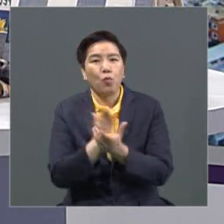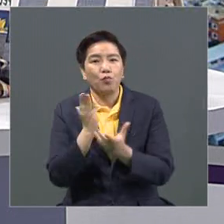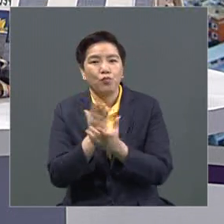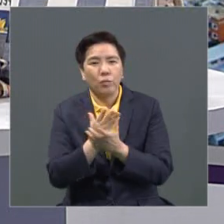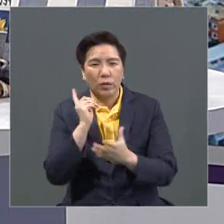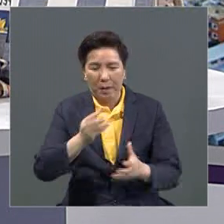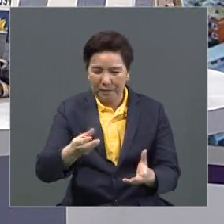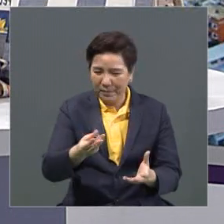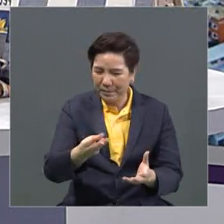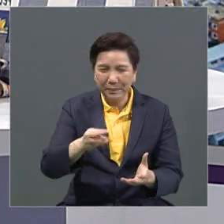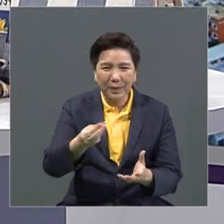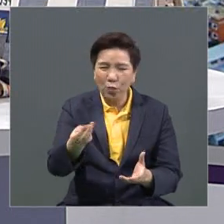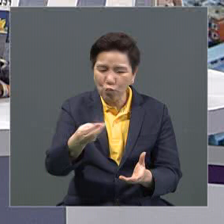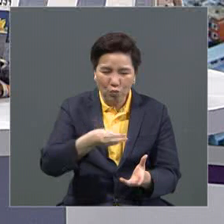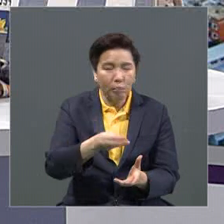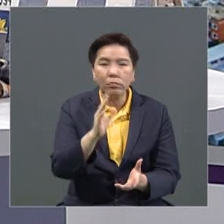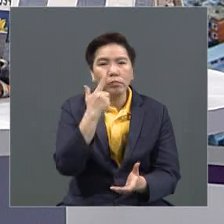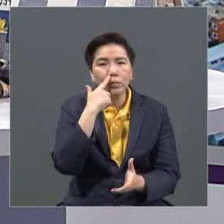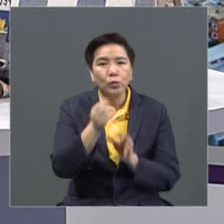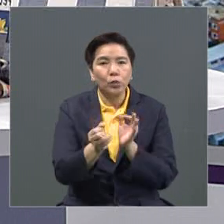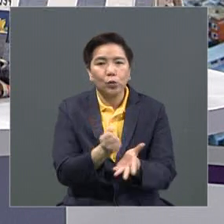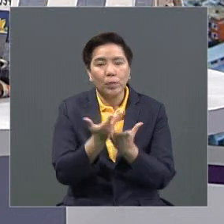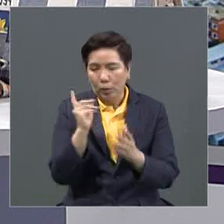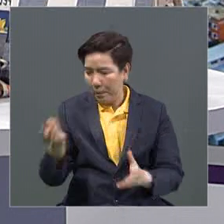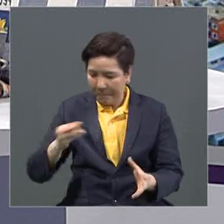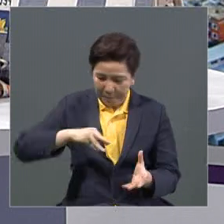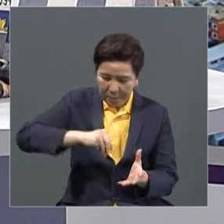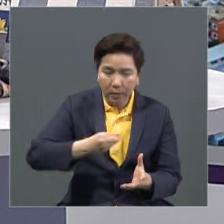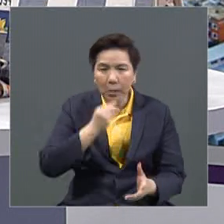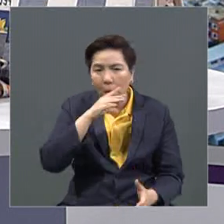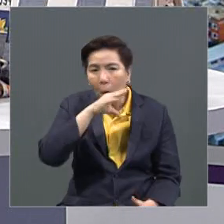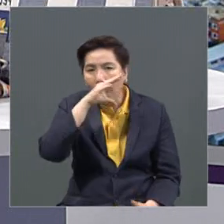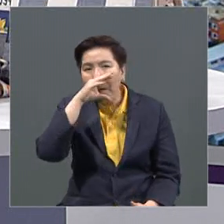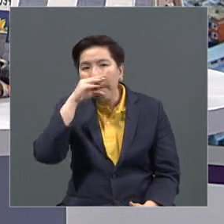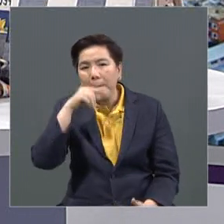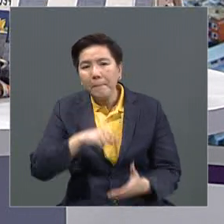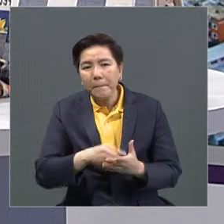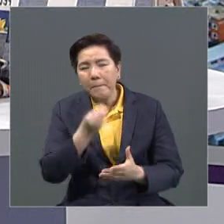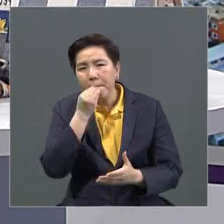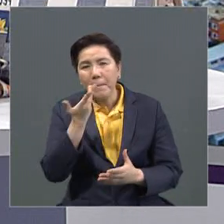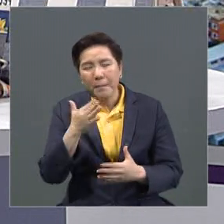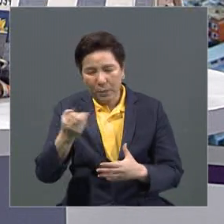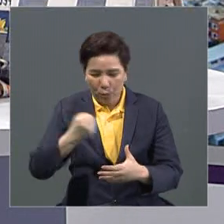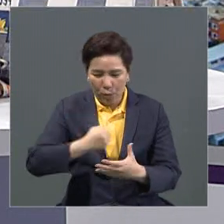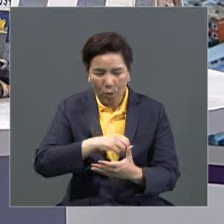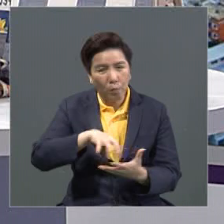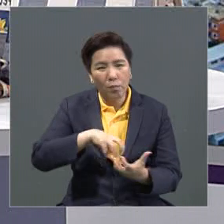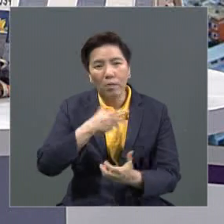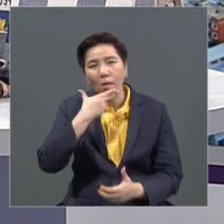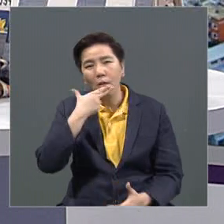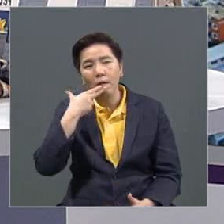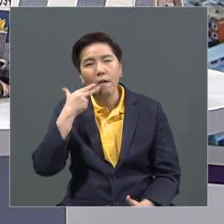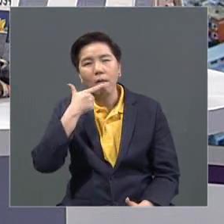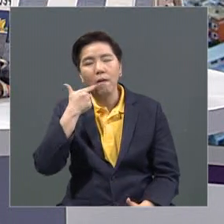ต้องใช้ส้มตำแบบมะนาวสดๆที่บีดมาจากลูกแบบเยค่ะมันจะได้กลิ่นของมะนาวผสมกับน้ำปลาร้านะ่มันอร่อยมันน